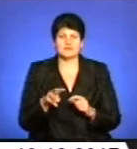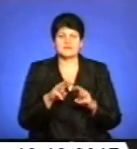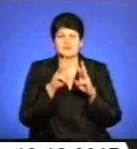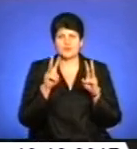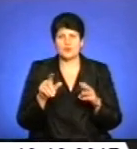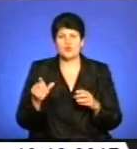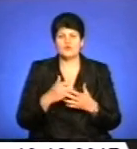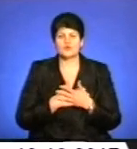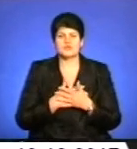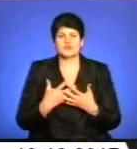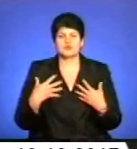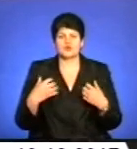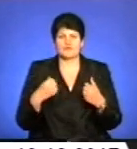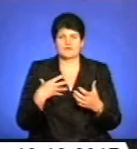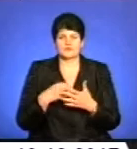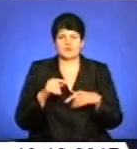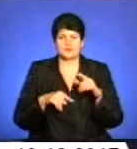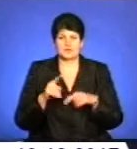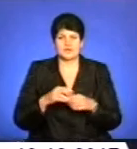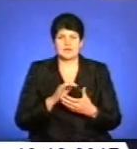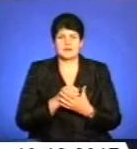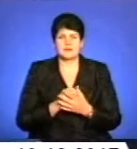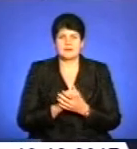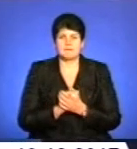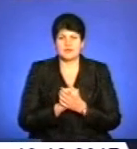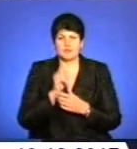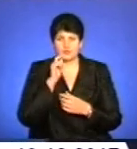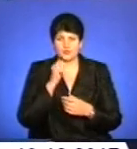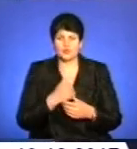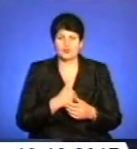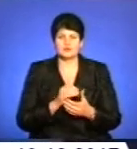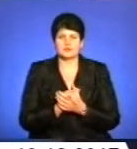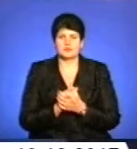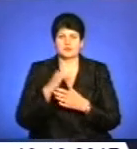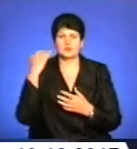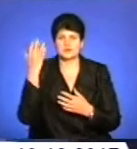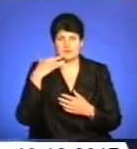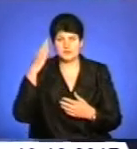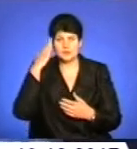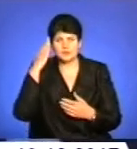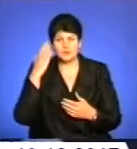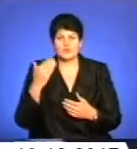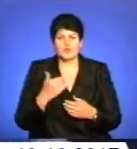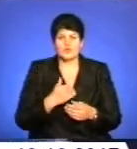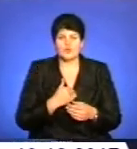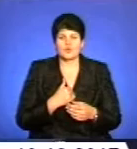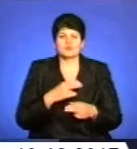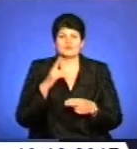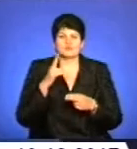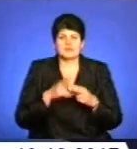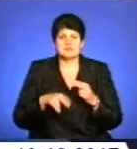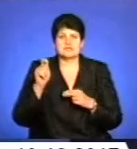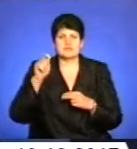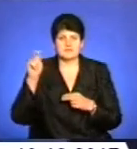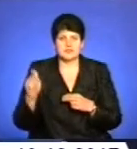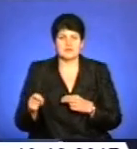для своєї родини та миру в Україні. Хочу мирного неба над головою, хочу, щоб прикрутилася ця війна,